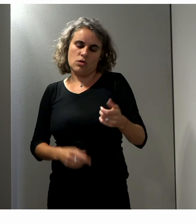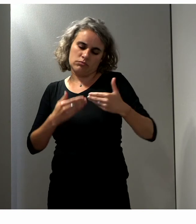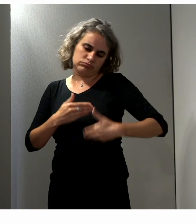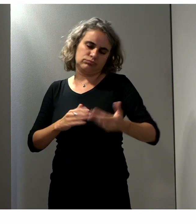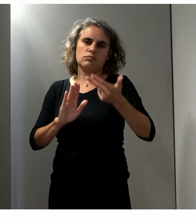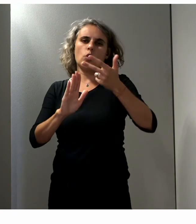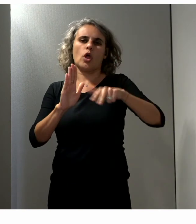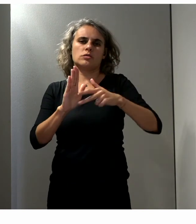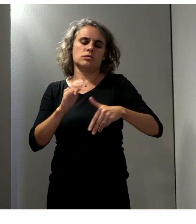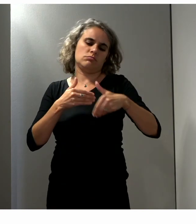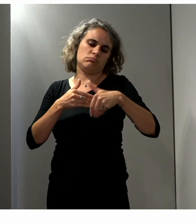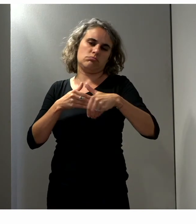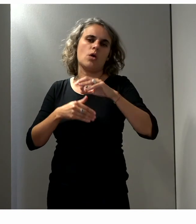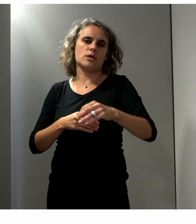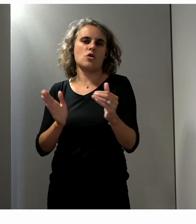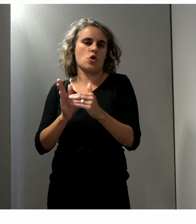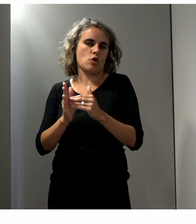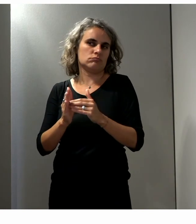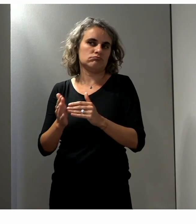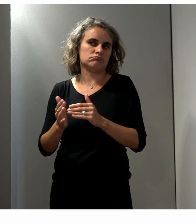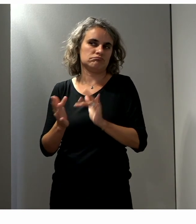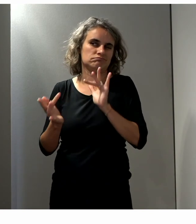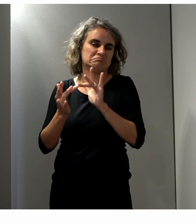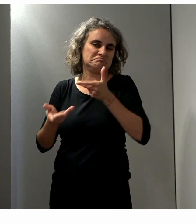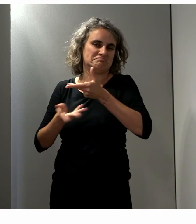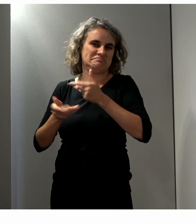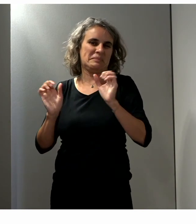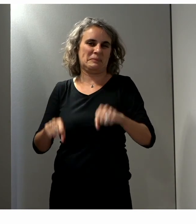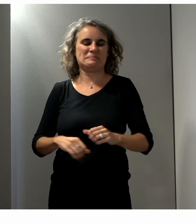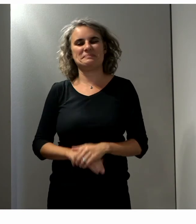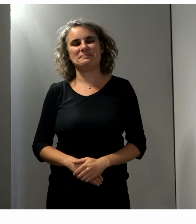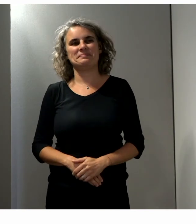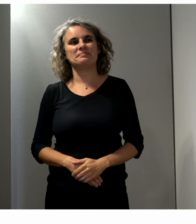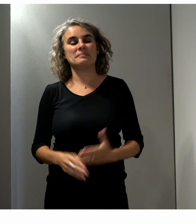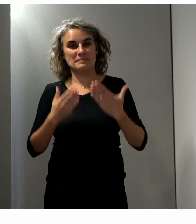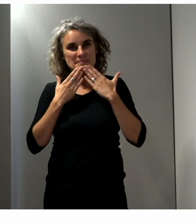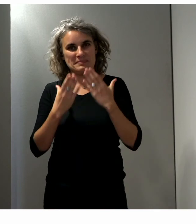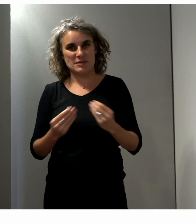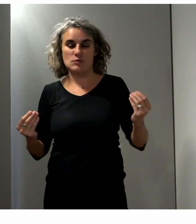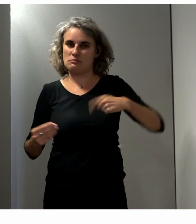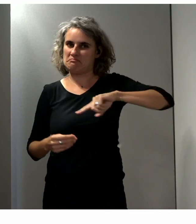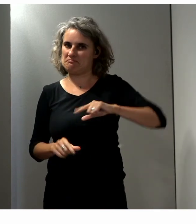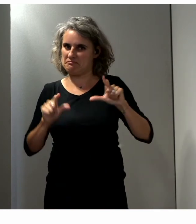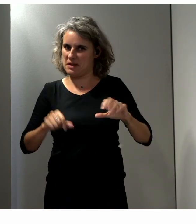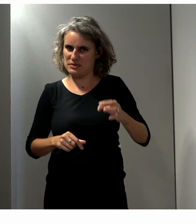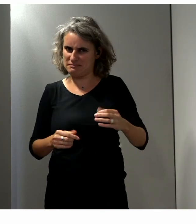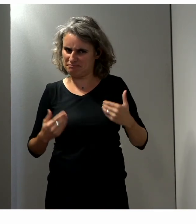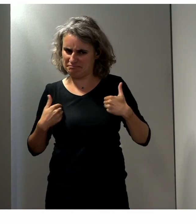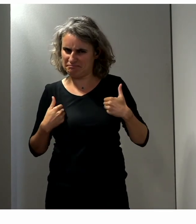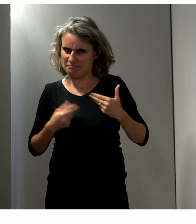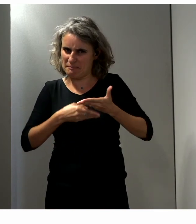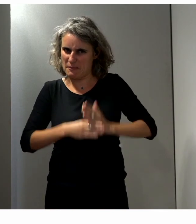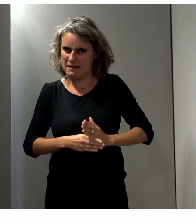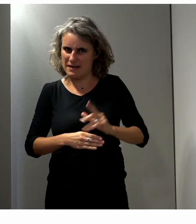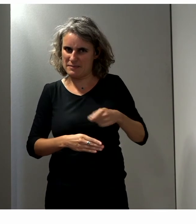l'automne et ça sera un motif d'échange supplémentaire avec vous, Jérémy. Merci beaucoup. Vous pouvez compter sur la disponibilité du